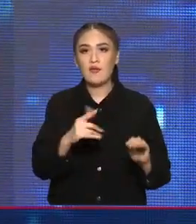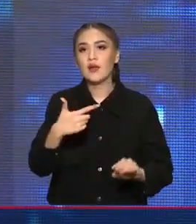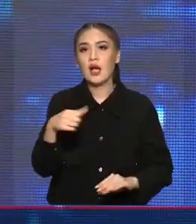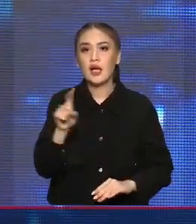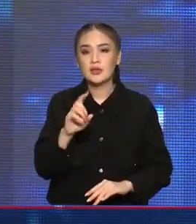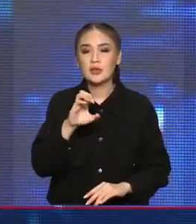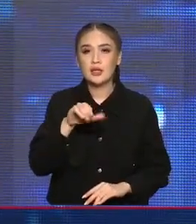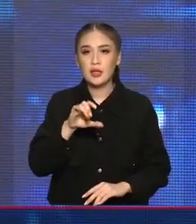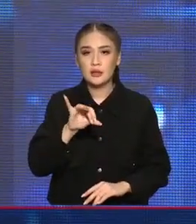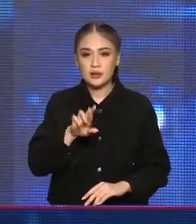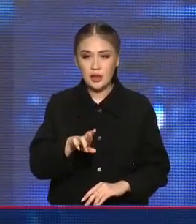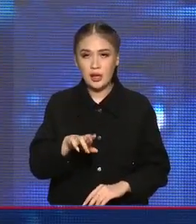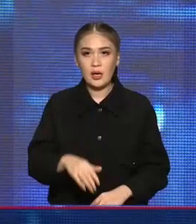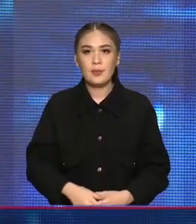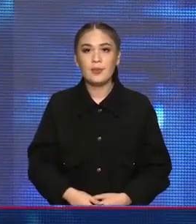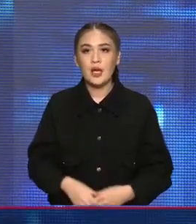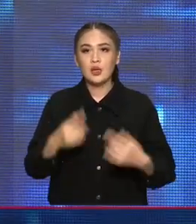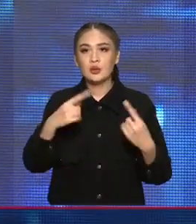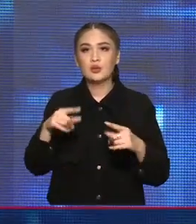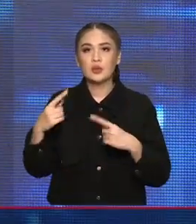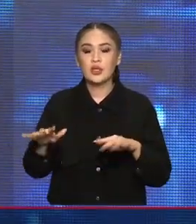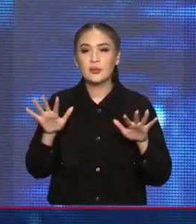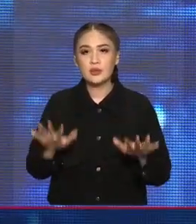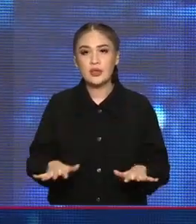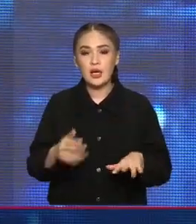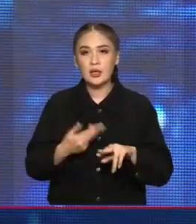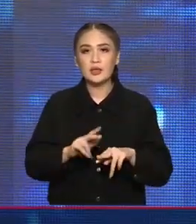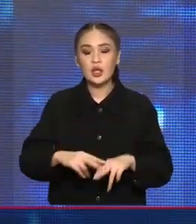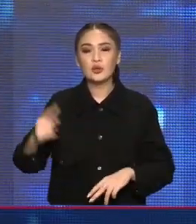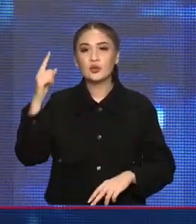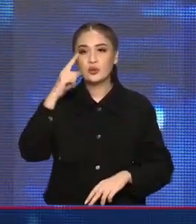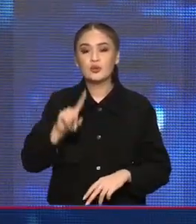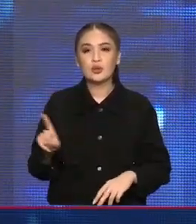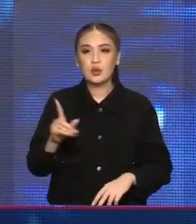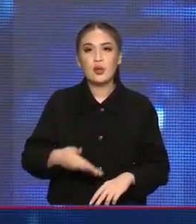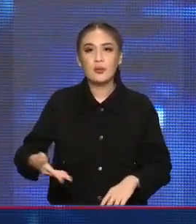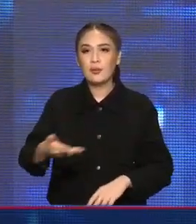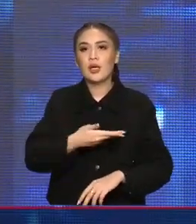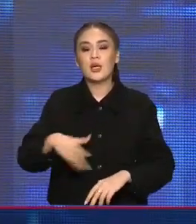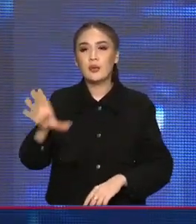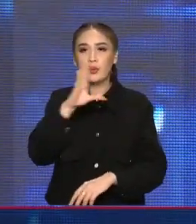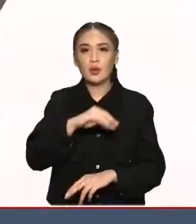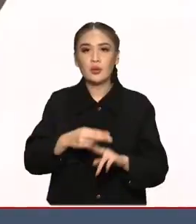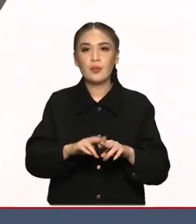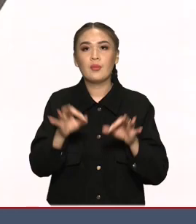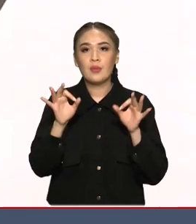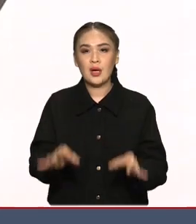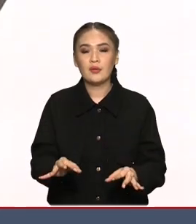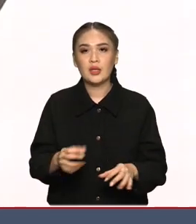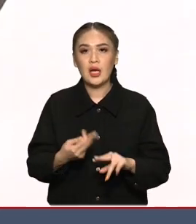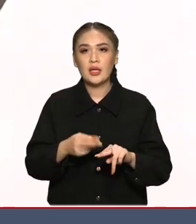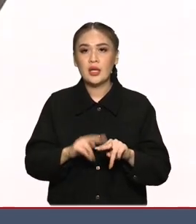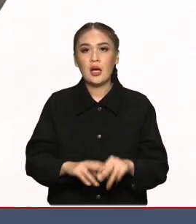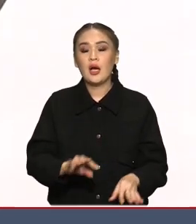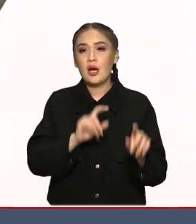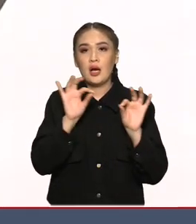станции на других участках. И считаем, что мы движемся в правильном направлении. Оборудовать